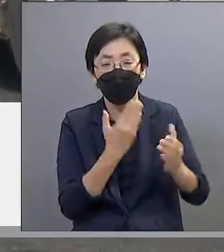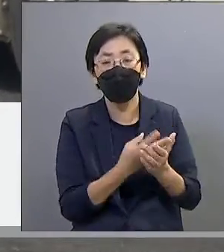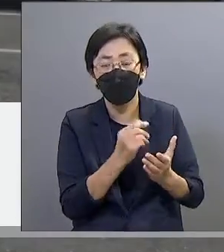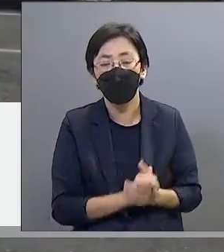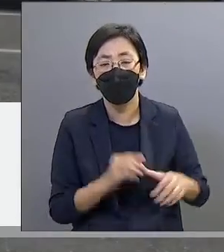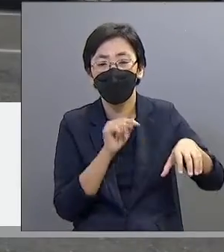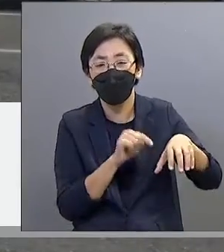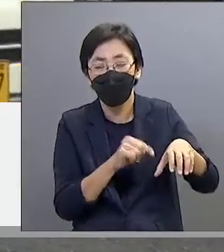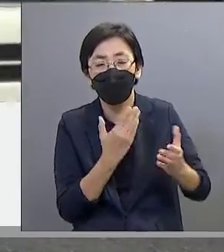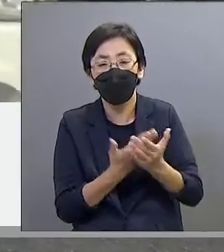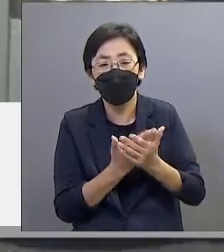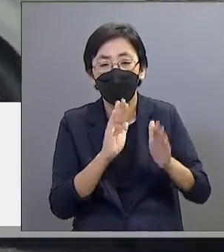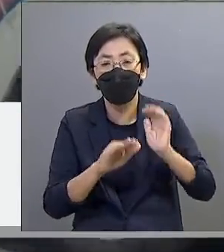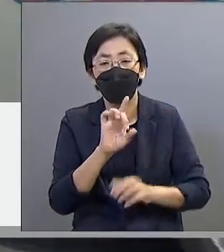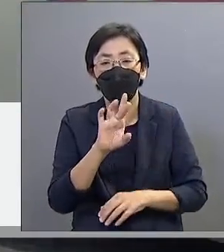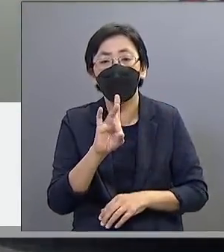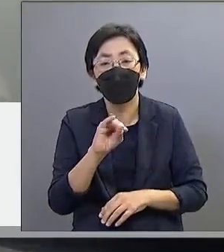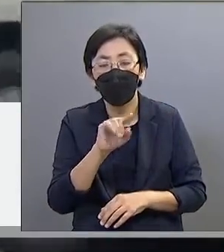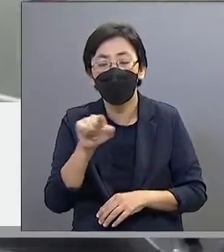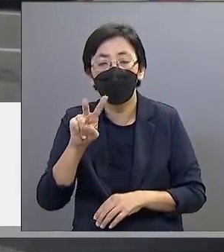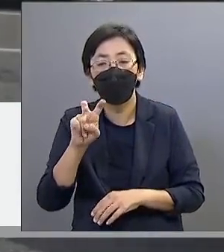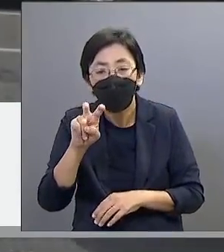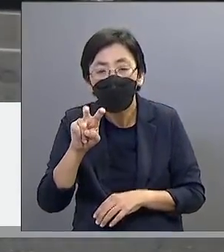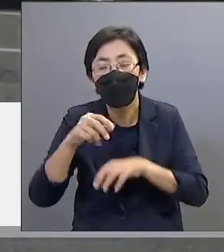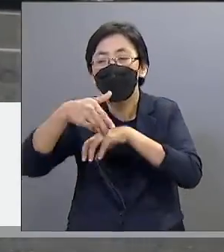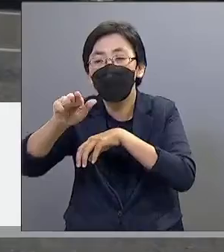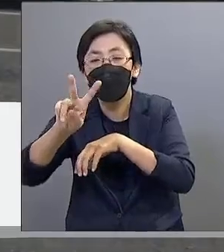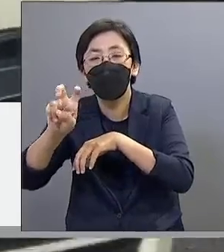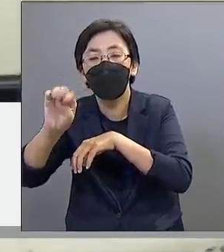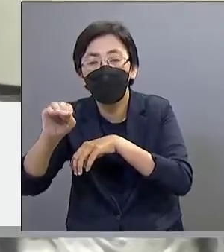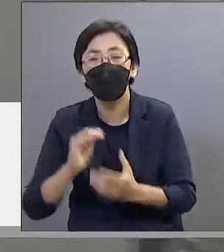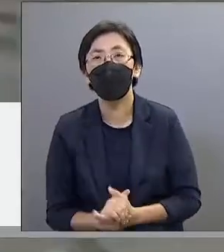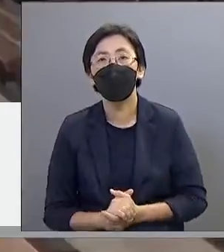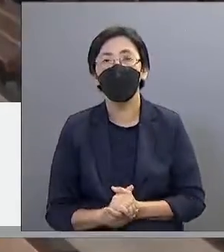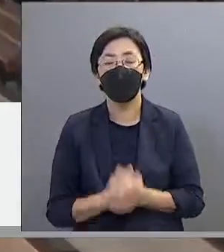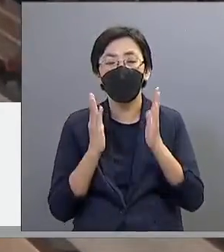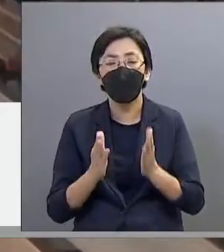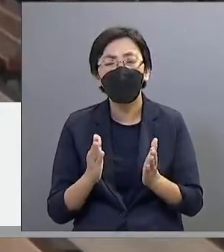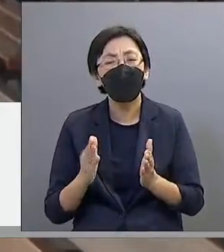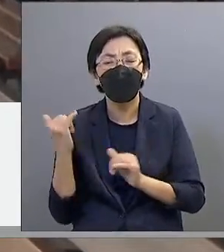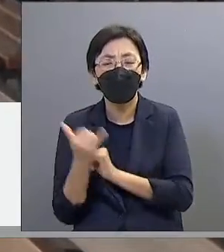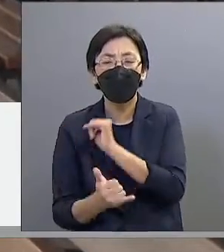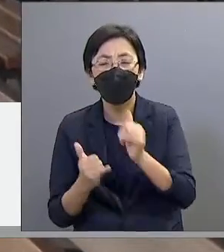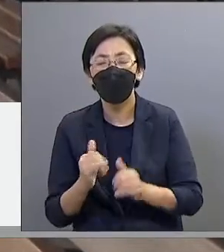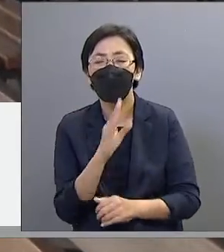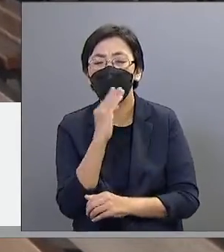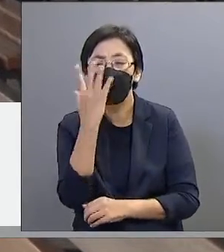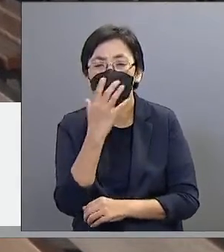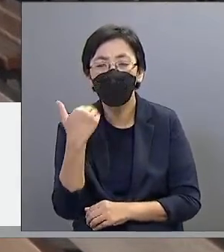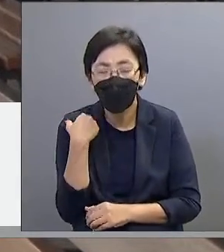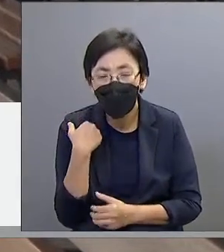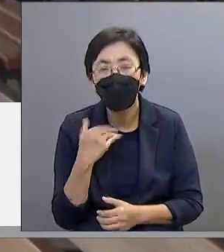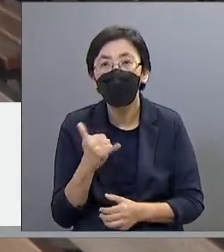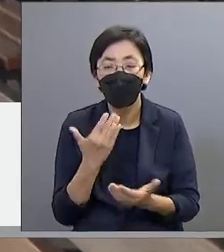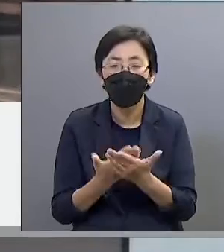ะอยู่ที่ประมาณ180ถึง200บาทค่ะนอกจากนี้ก็มีผู้โดยสารรายอื่นๆเหมือนกันที่ถูกหลอกมาบางคนถูกเรียกค่าโดย